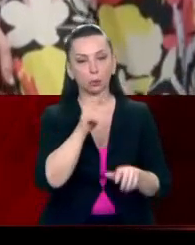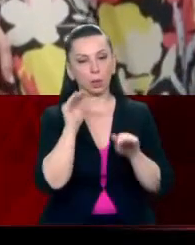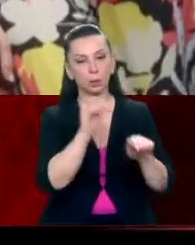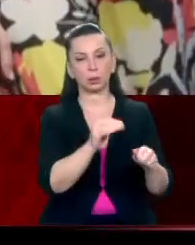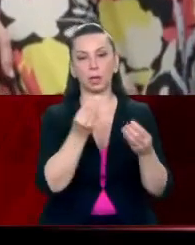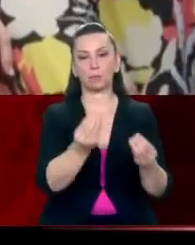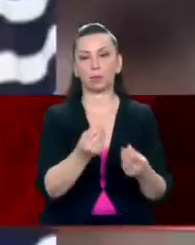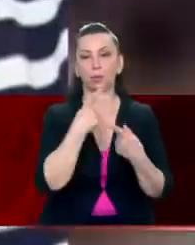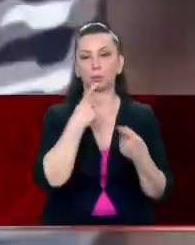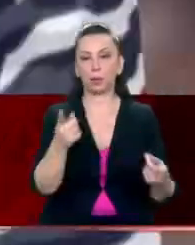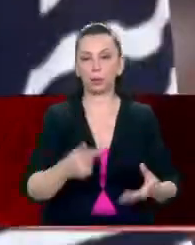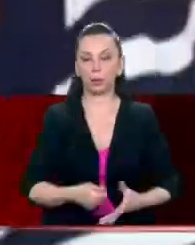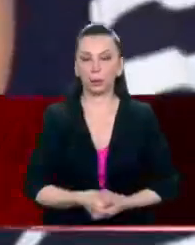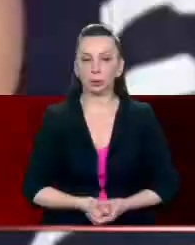ifadelerini kullandı